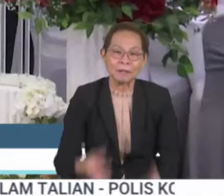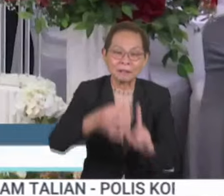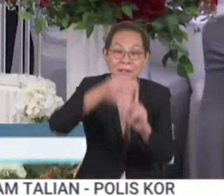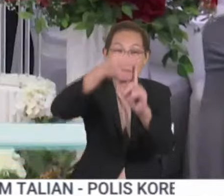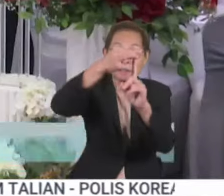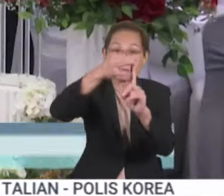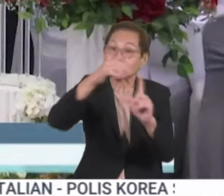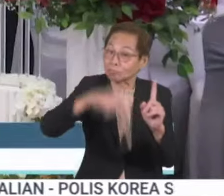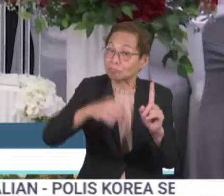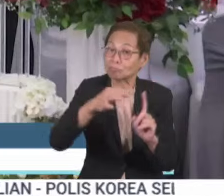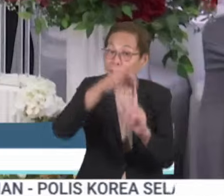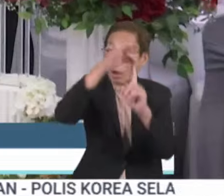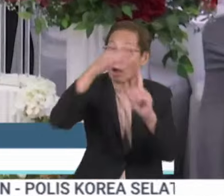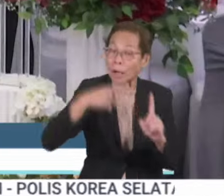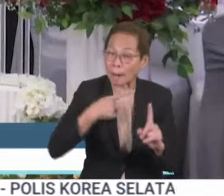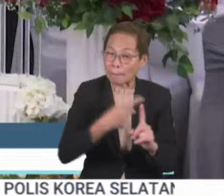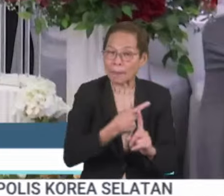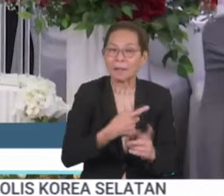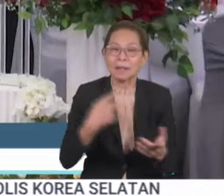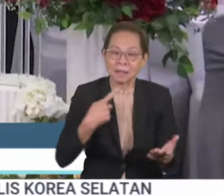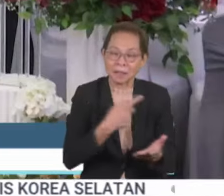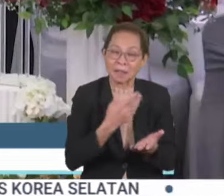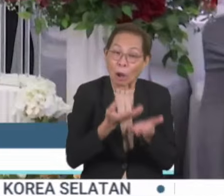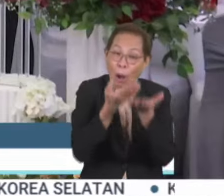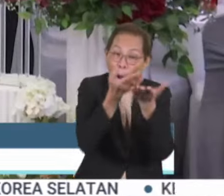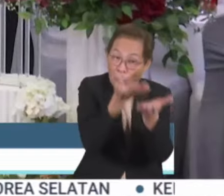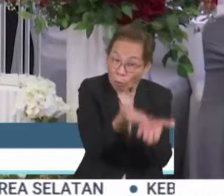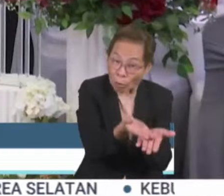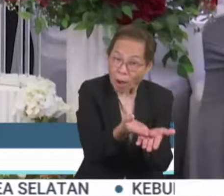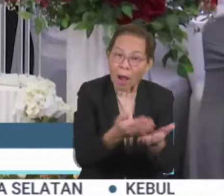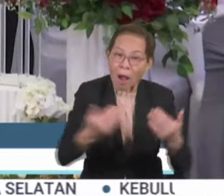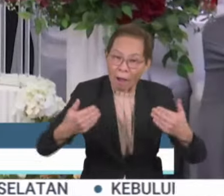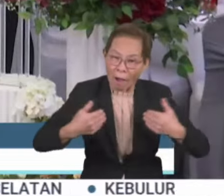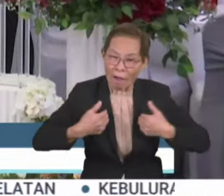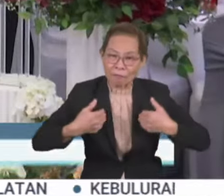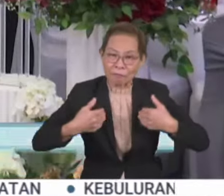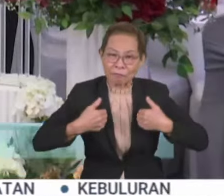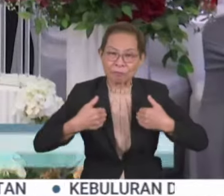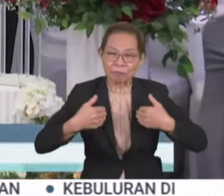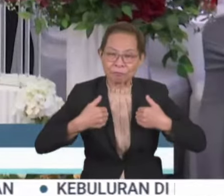Istimewanya kami, pakej-pakej yang kami tawarkan ini mempunyai